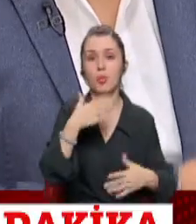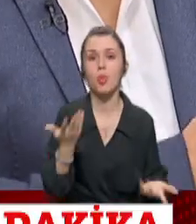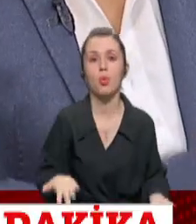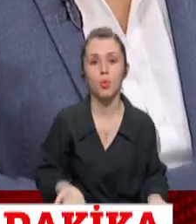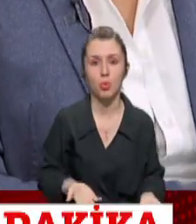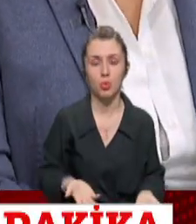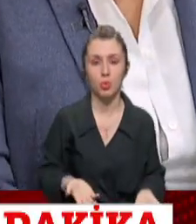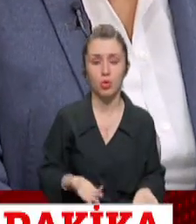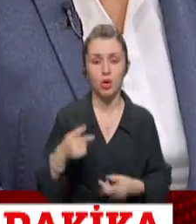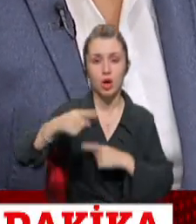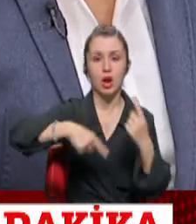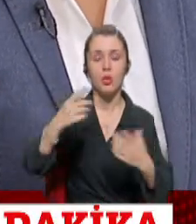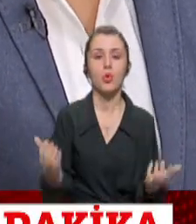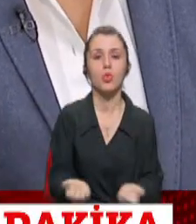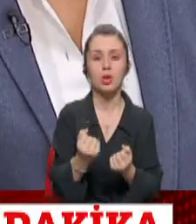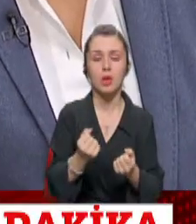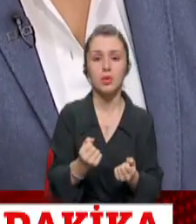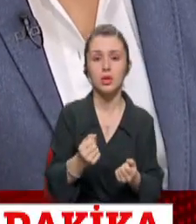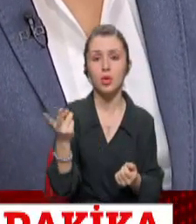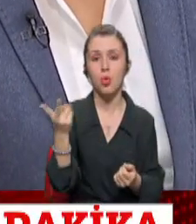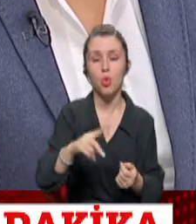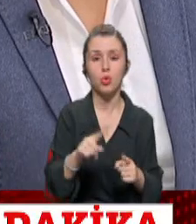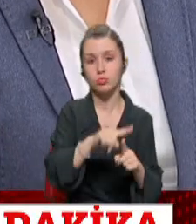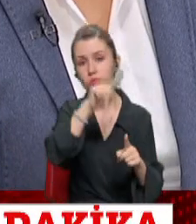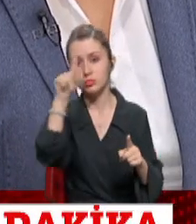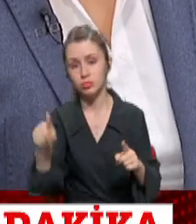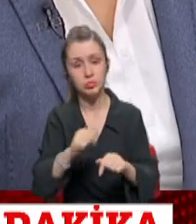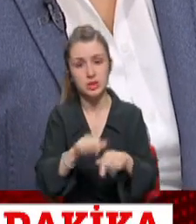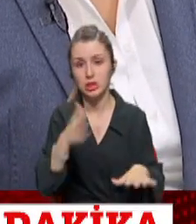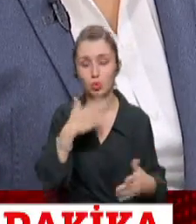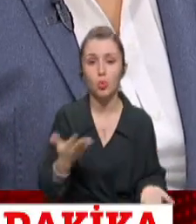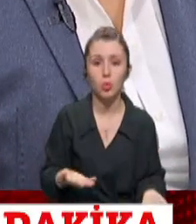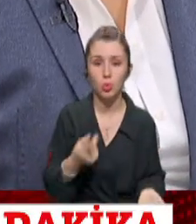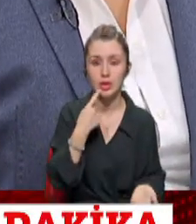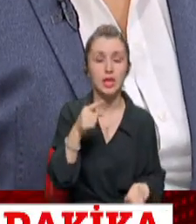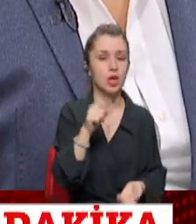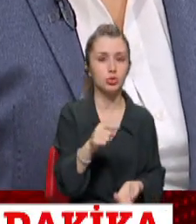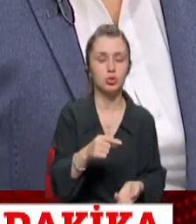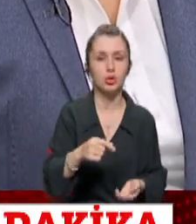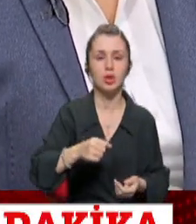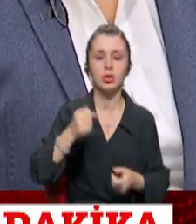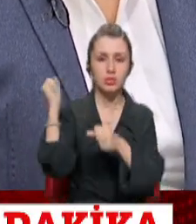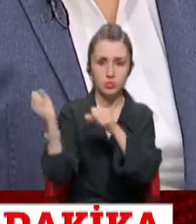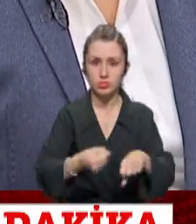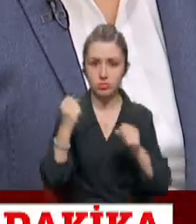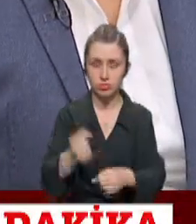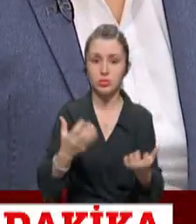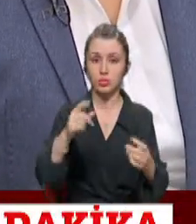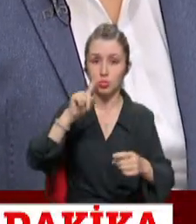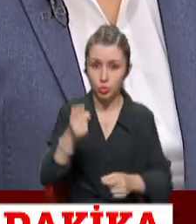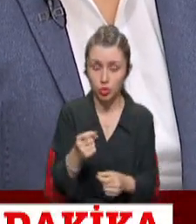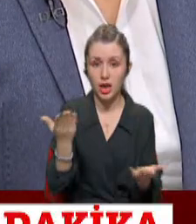Yani arama kurtarmadan ölüm aşamasına kadar hiçbir sistem yok. Denen şu kazmanızı küreğinizi bulun.